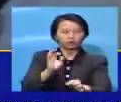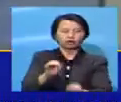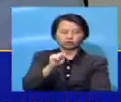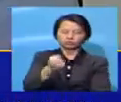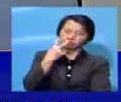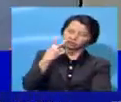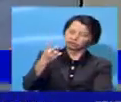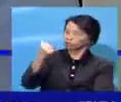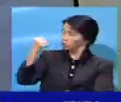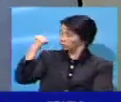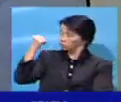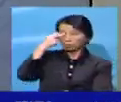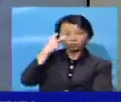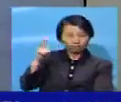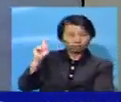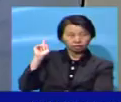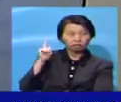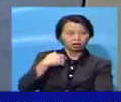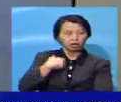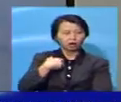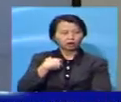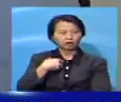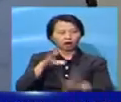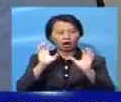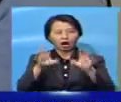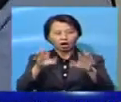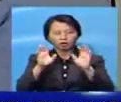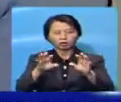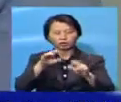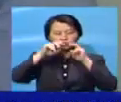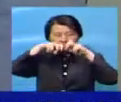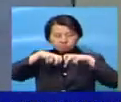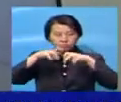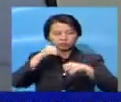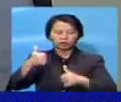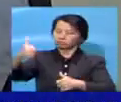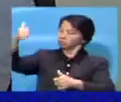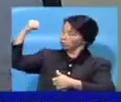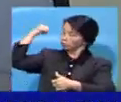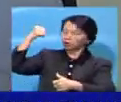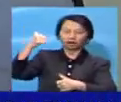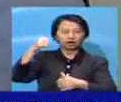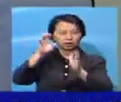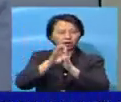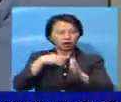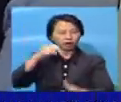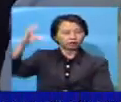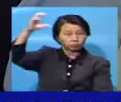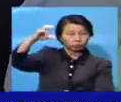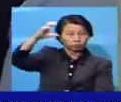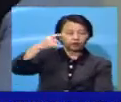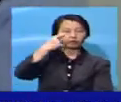melihat, lukisan ini memaparkan seekor anjing laut. Di belakangnya pula mempunyai bulan yang mempunyai